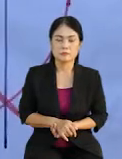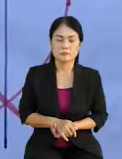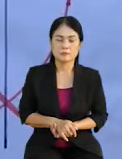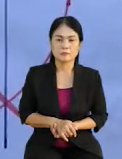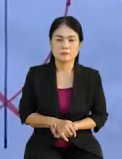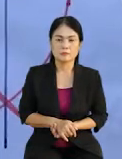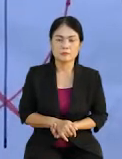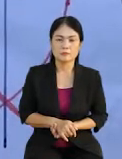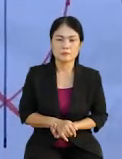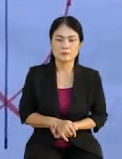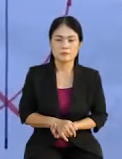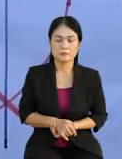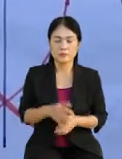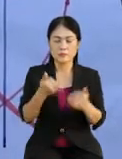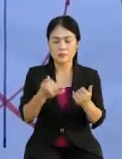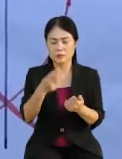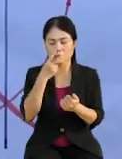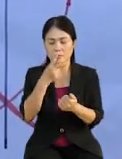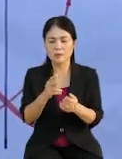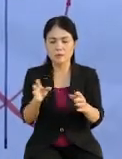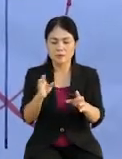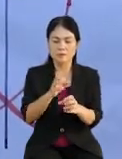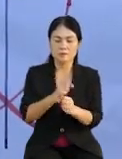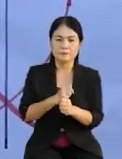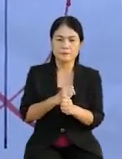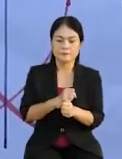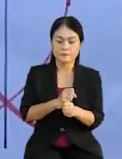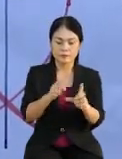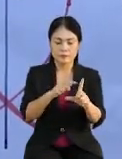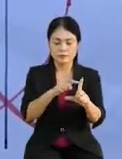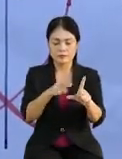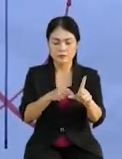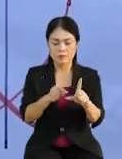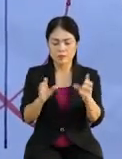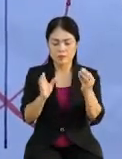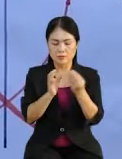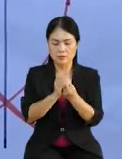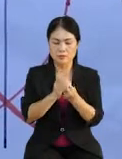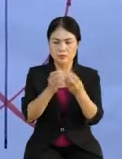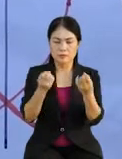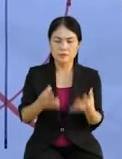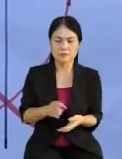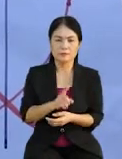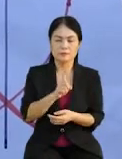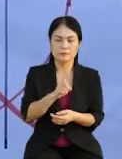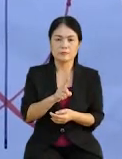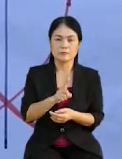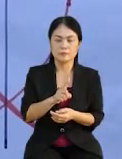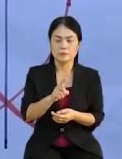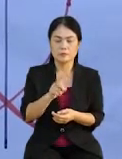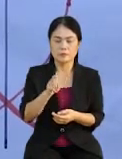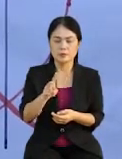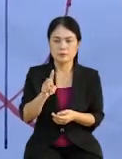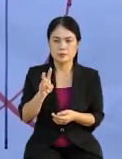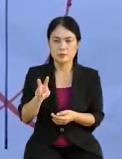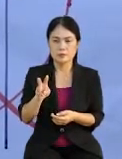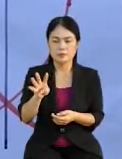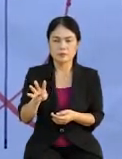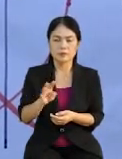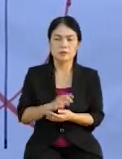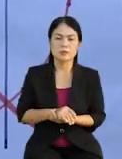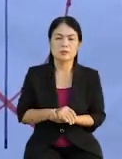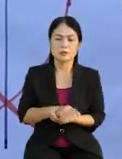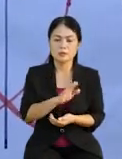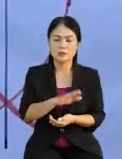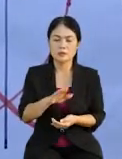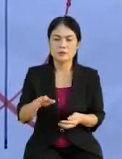ta à lấy những người dưỡng bán muốn trồng nuôn và màn muối pí bấy buồn rúi hai nơi bông bò